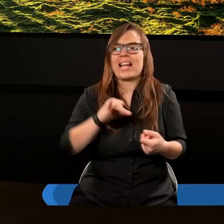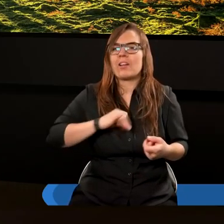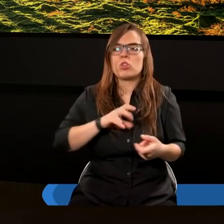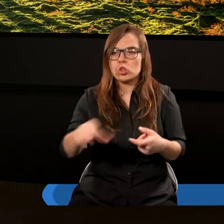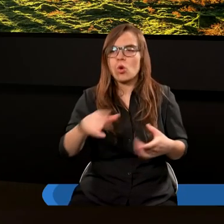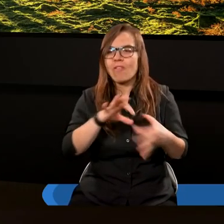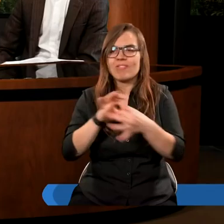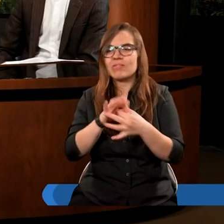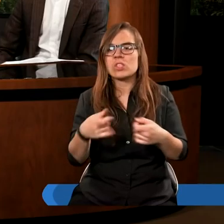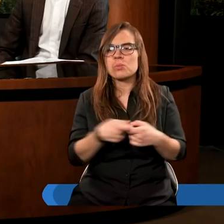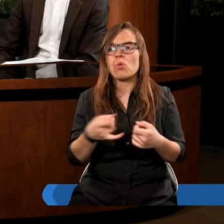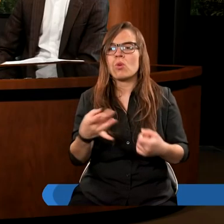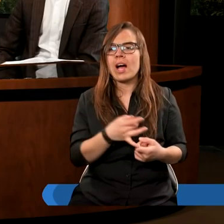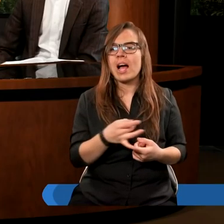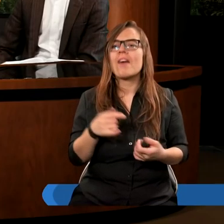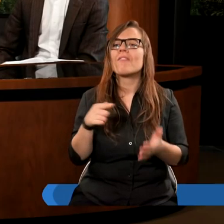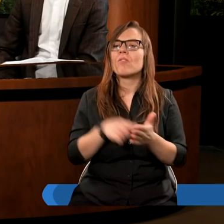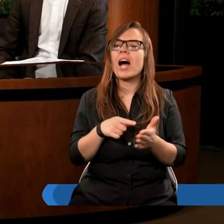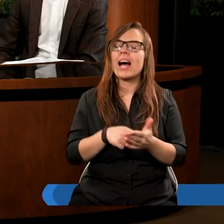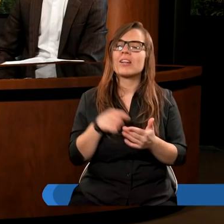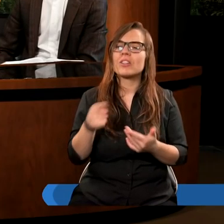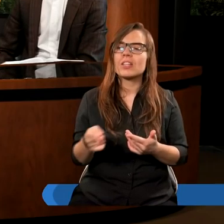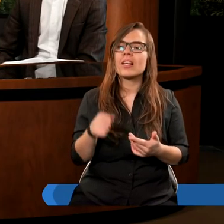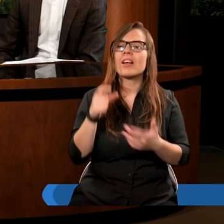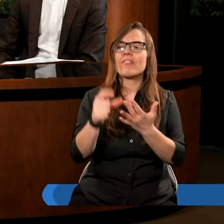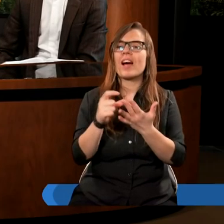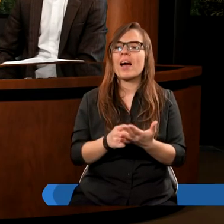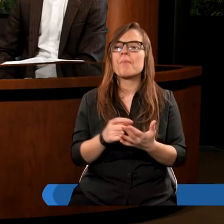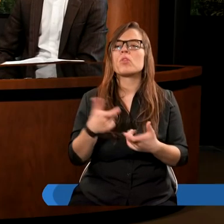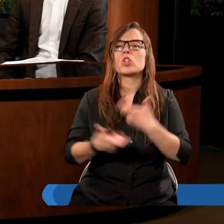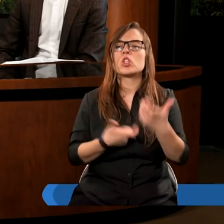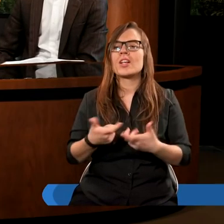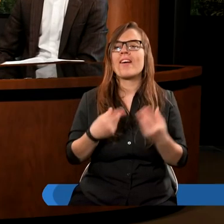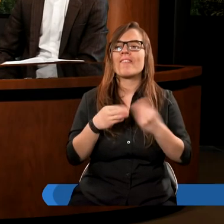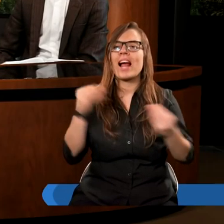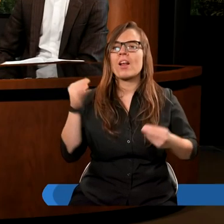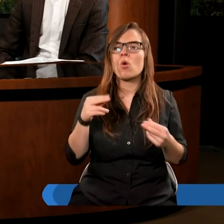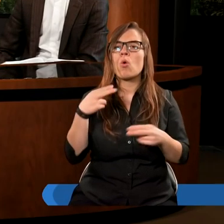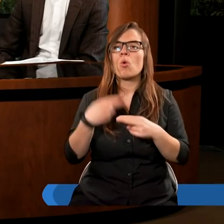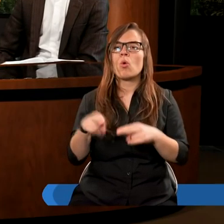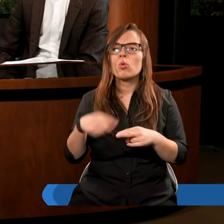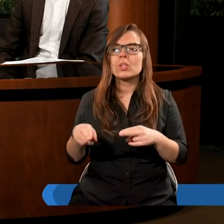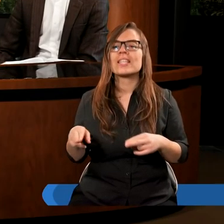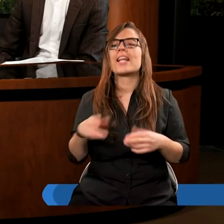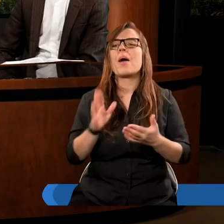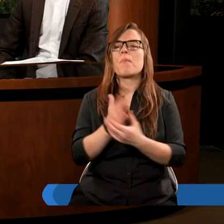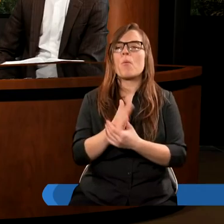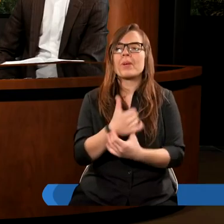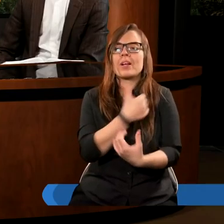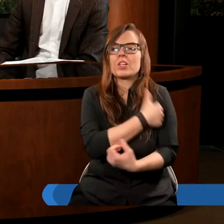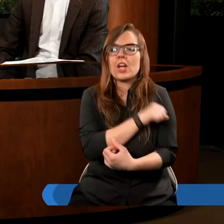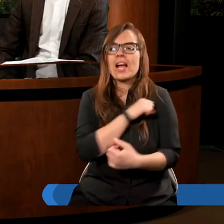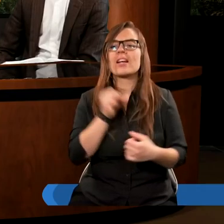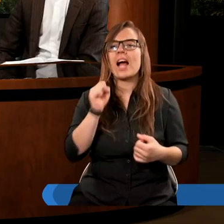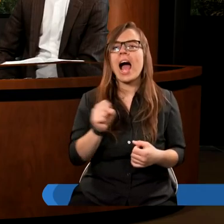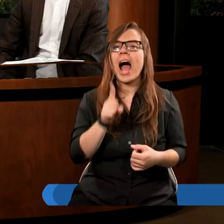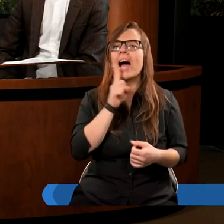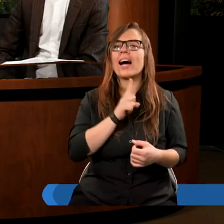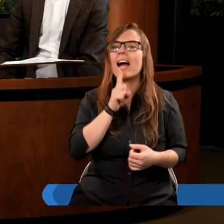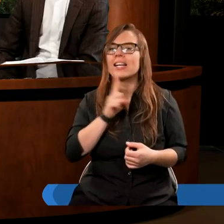współgra? Tutaj właśnie ten fragment czyni wielką różnicę pomiędzy chrześcijaństwem a